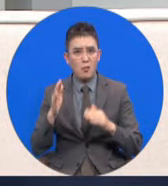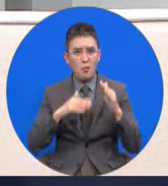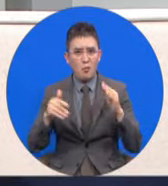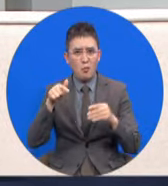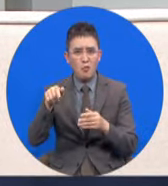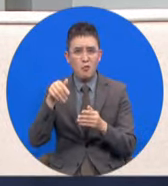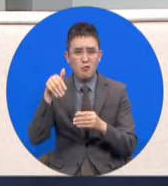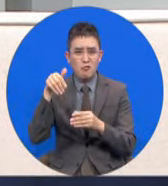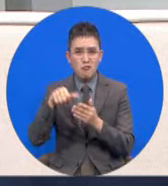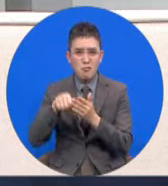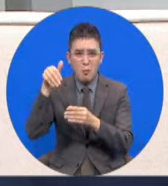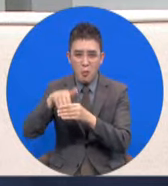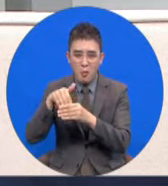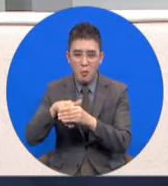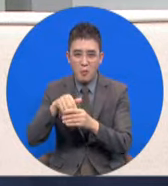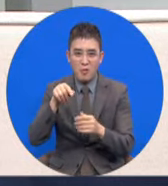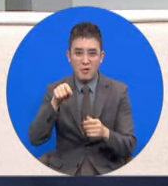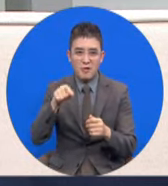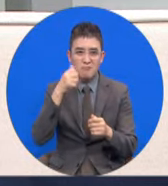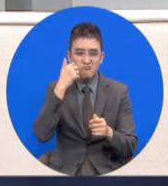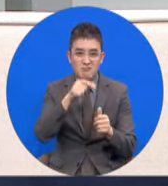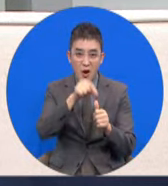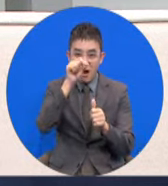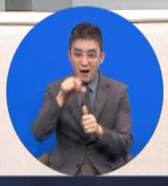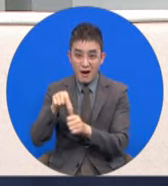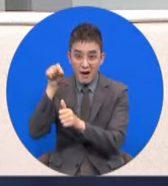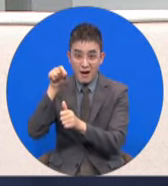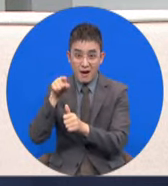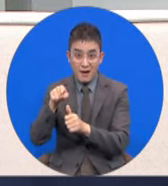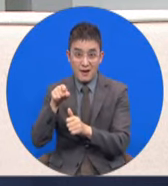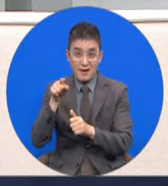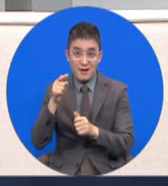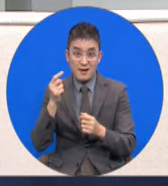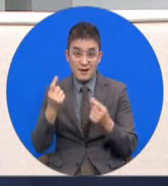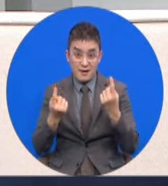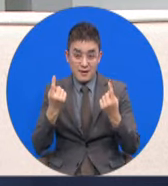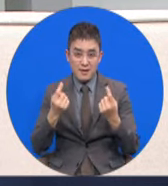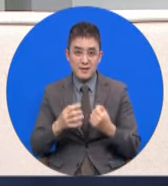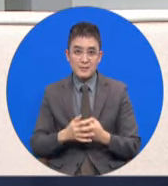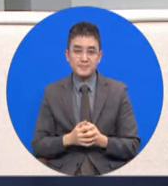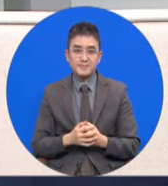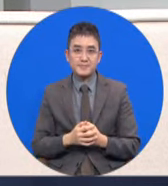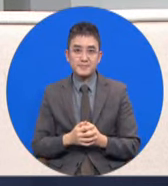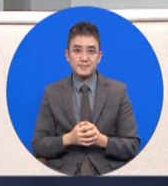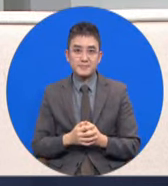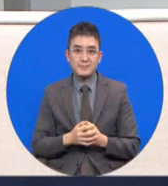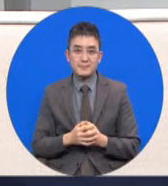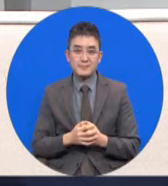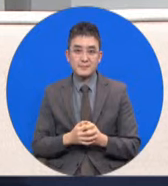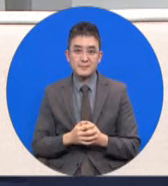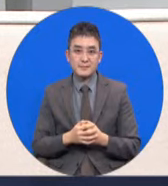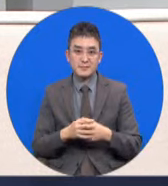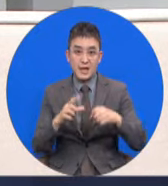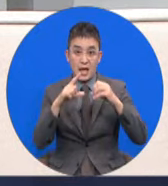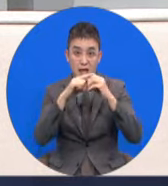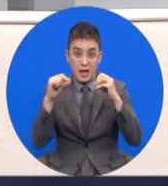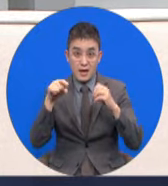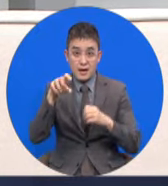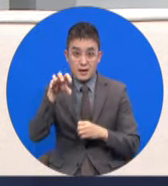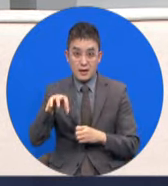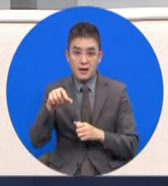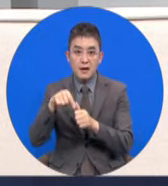될까 예. 이번에 내가 누구를 뽑느냐에 따라 가지고 사실은 계양에서 누가 뽑히느냐에 따라 가지고요 우리나라에 어떻게